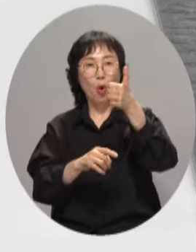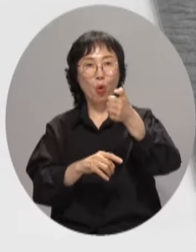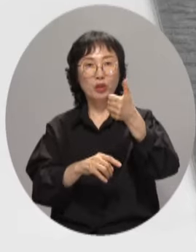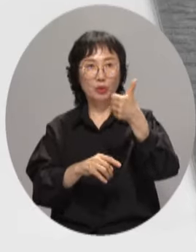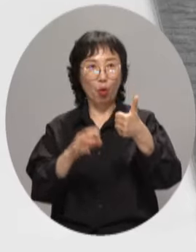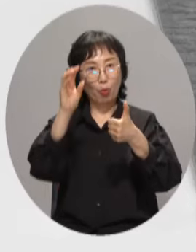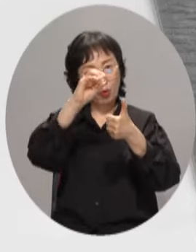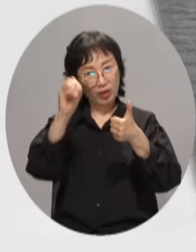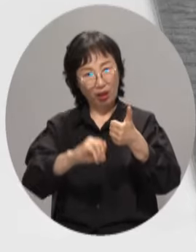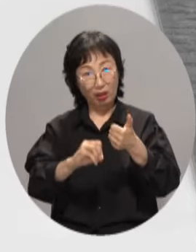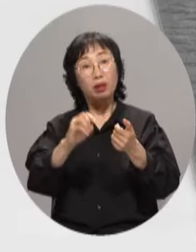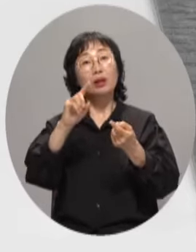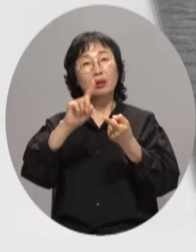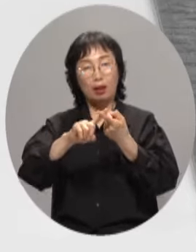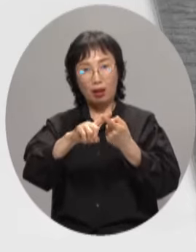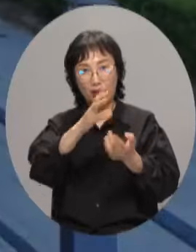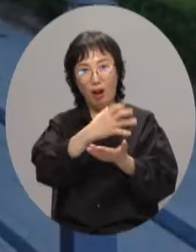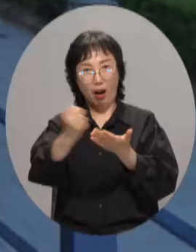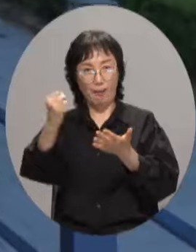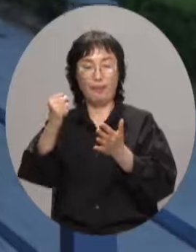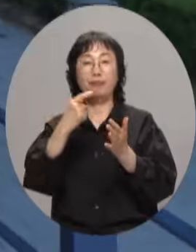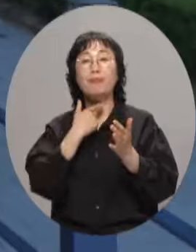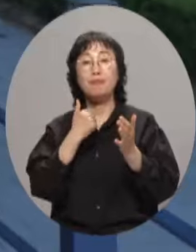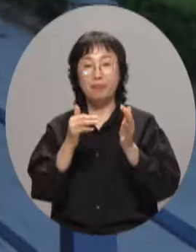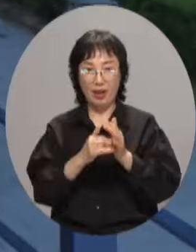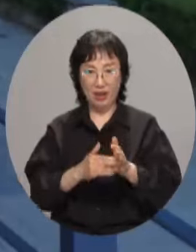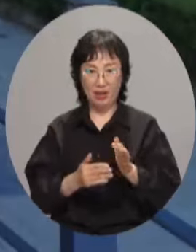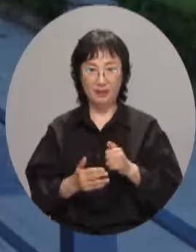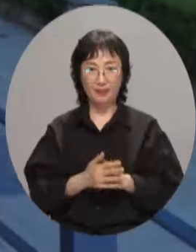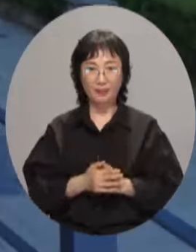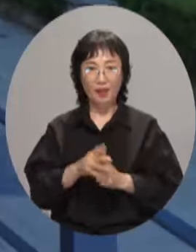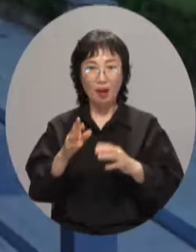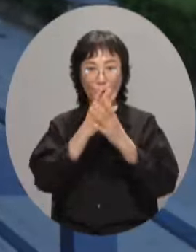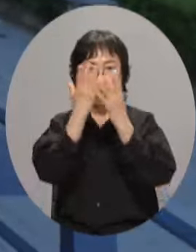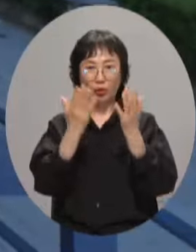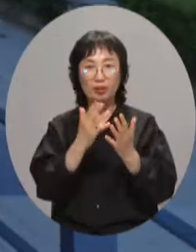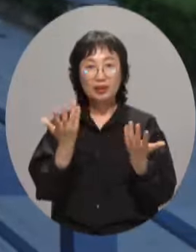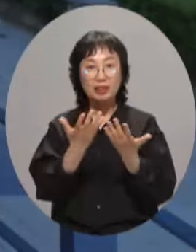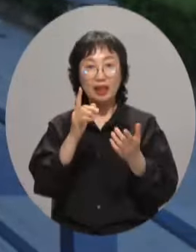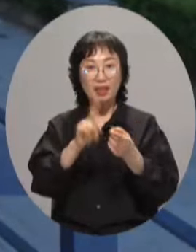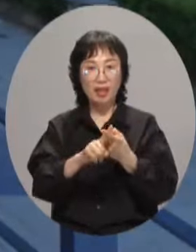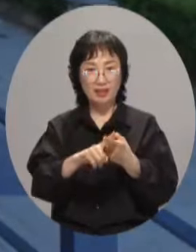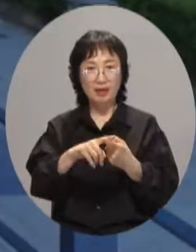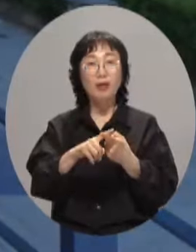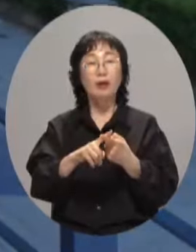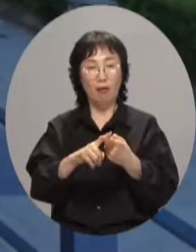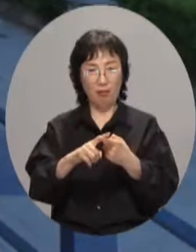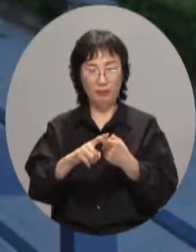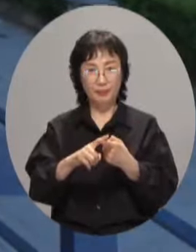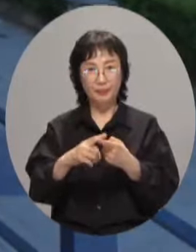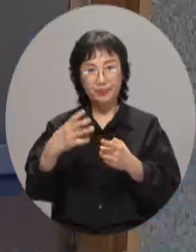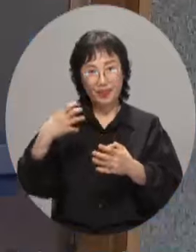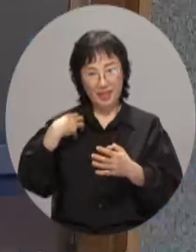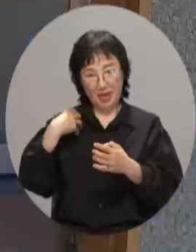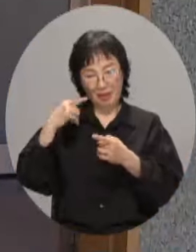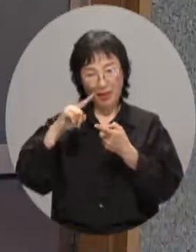55%가 부정하게 지급된 셈입니다. 모든 사안에 대해서는 책임 소재에 따라 엄정한 조치를 할